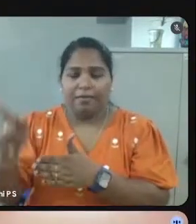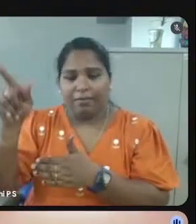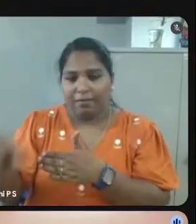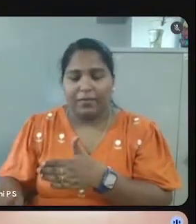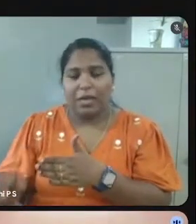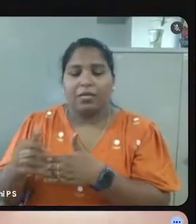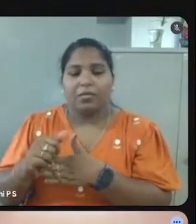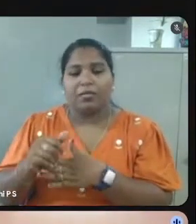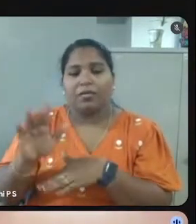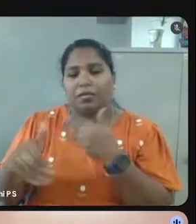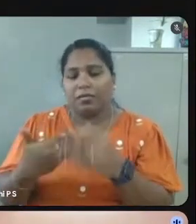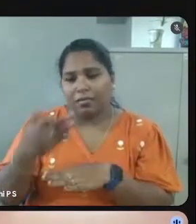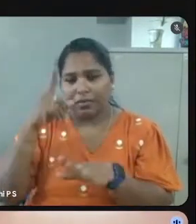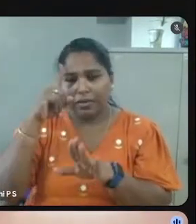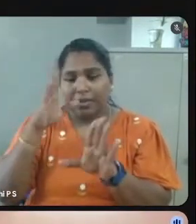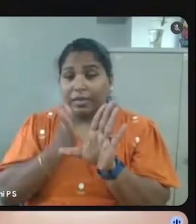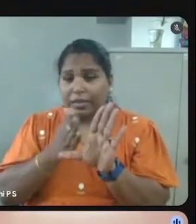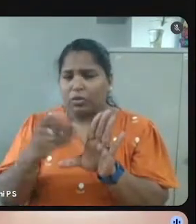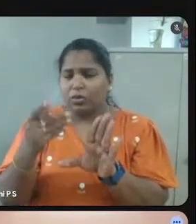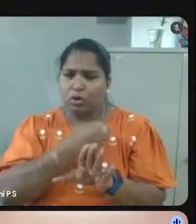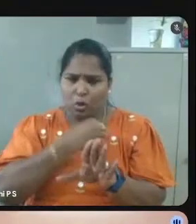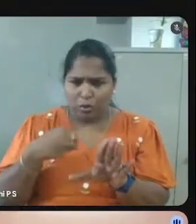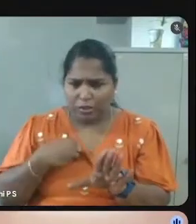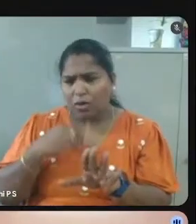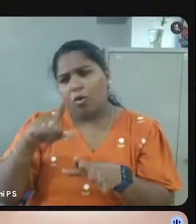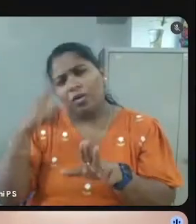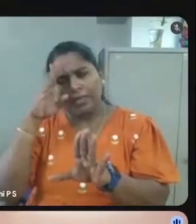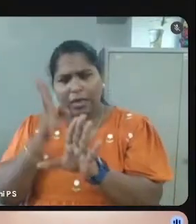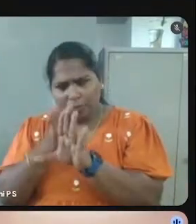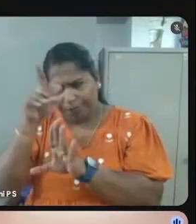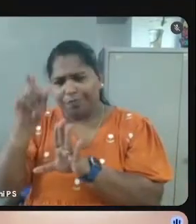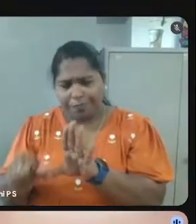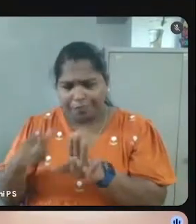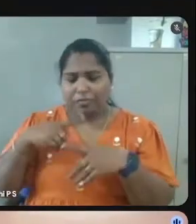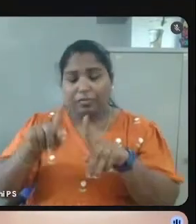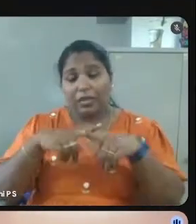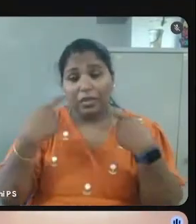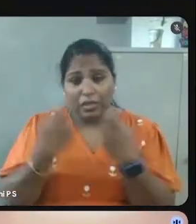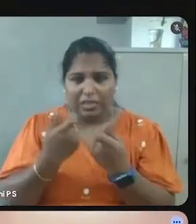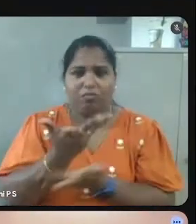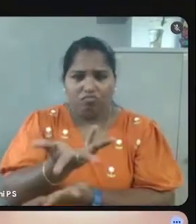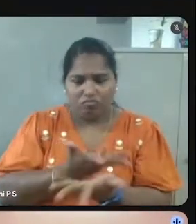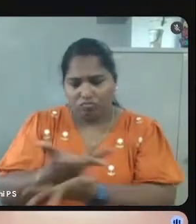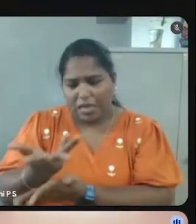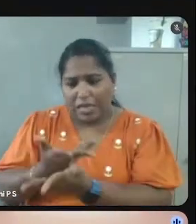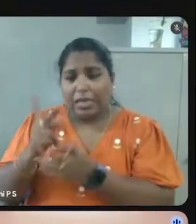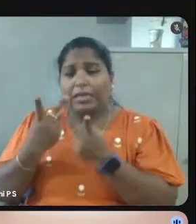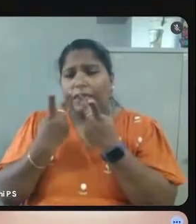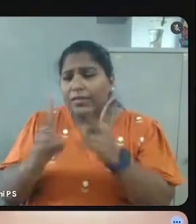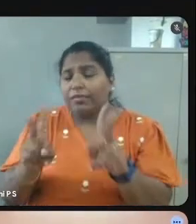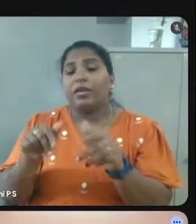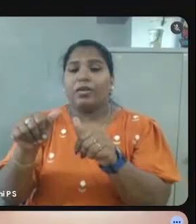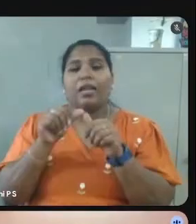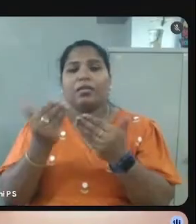ഇതിനെ കുറിച്ച് സൈക്കാട്രിസ്റ്റും സൈക്കോളജിസ്റ്റും ഒരു ടീം അപ്രോച്ച് പോയാലോ നമുക്ക് ഡിഫറെന്റ് ആയിട്ട് ഒരു ആൻസർ